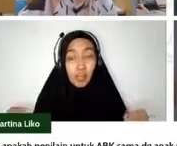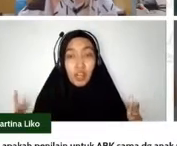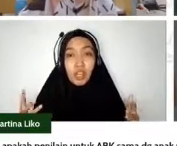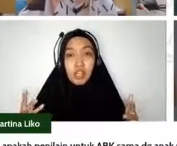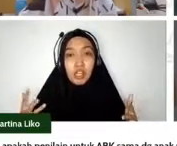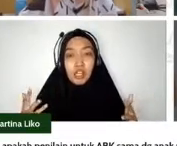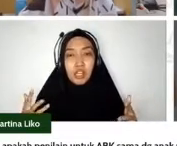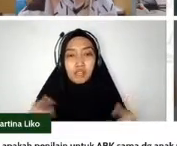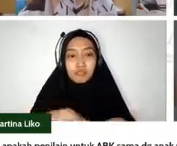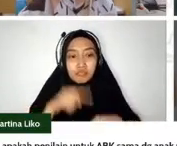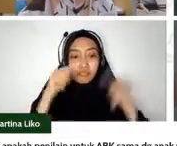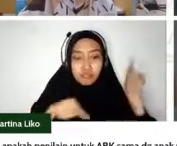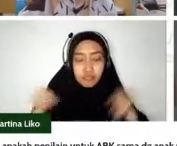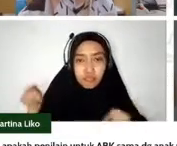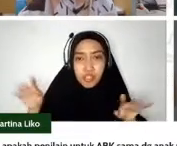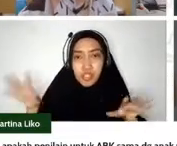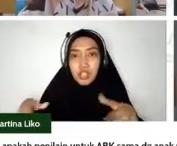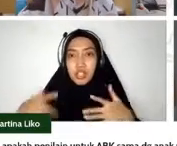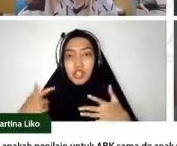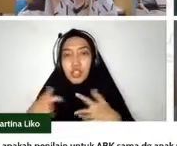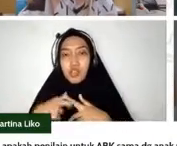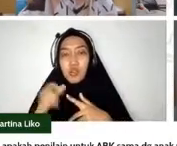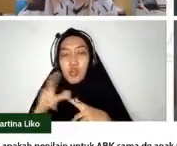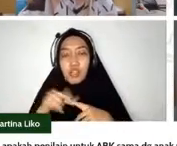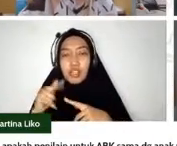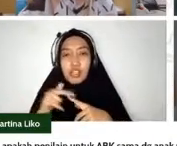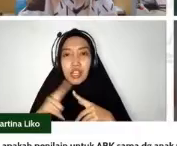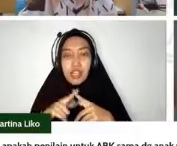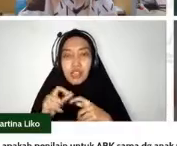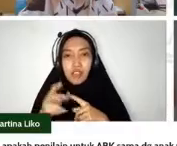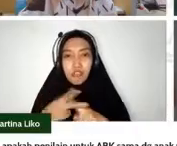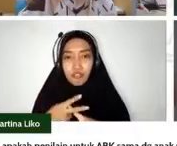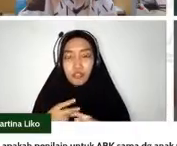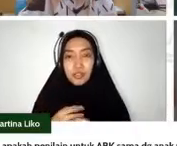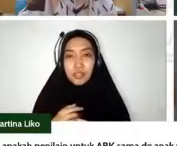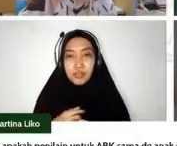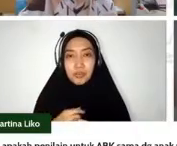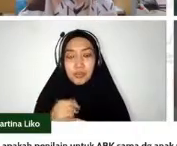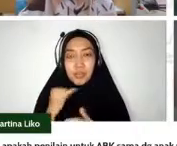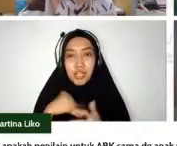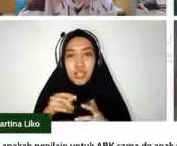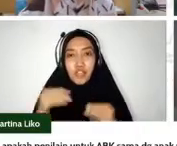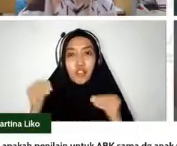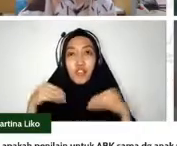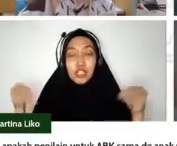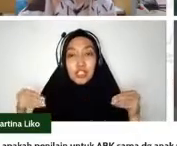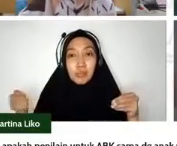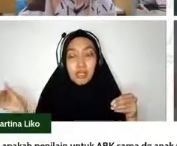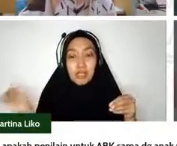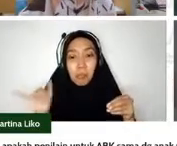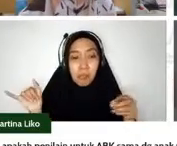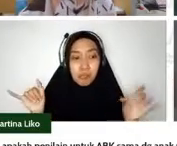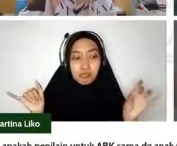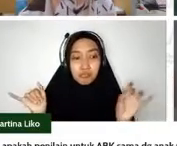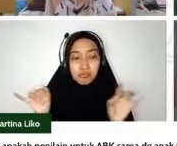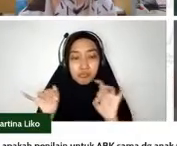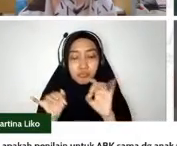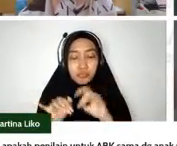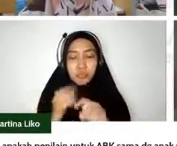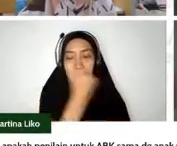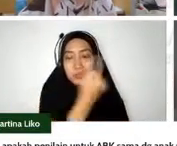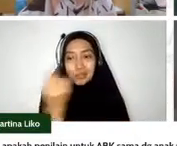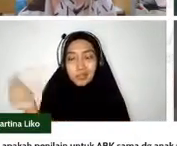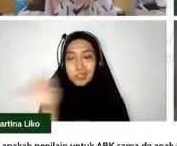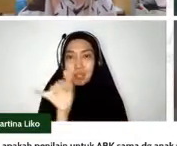atau kualitatif gitu. Jadi kalau menurut saya tetap kita lakukan penilaian secara fleksibel, tidak sama antara anak-anak yang normal dengan anak-anak berkebutuhan